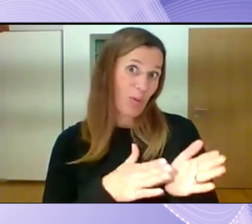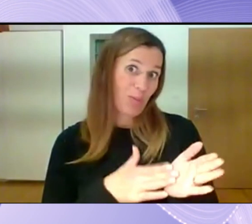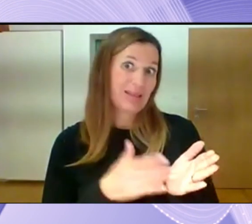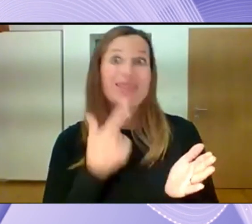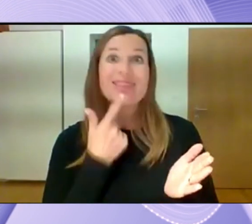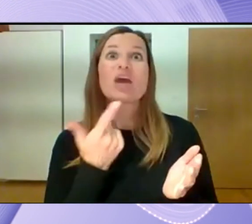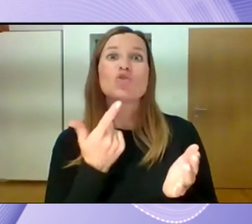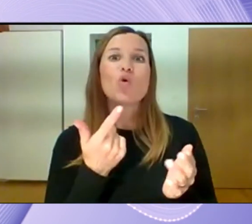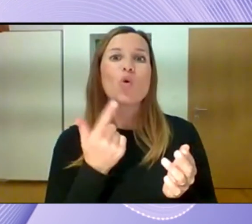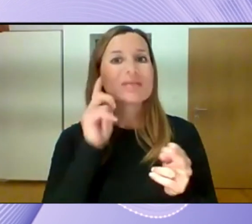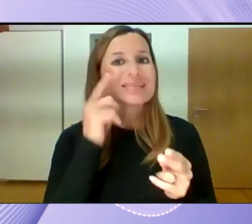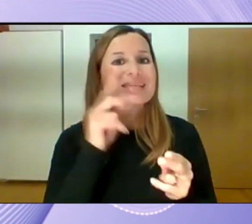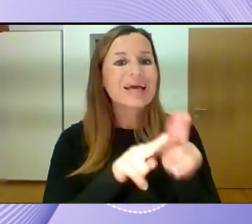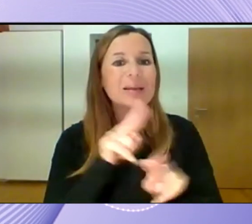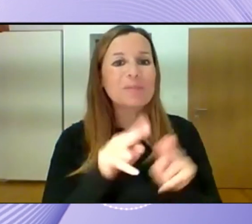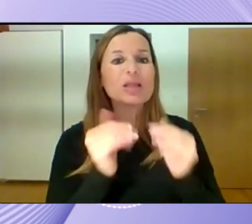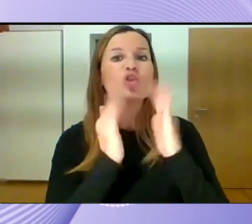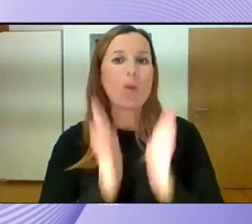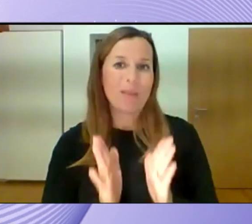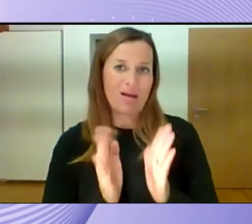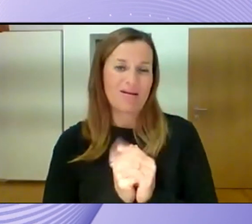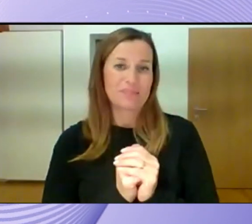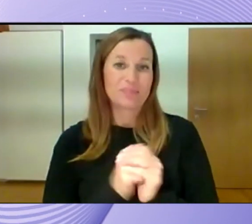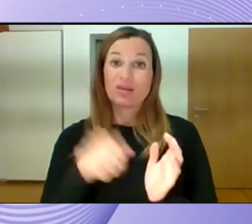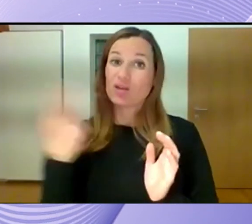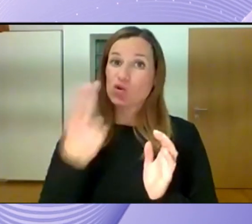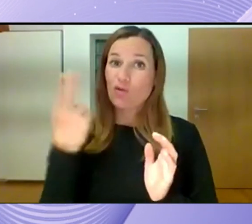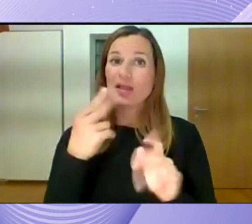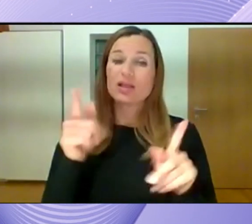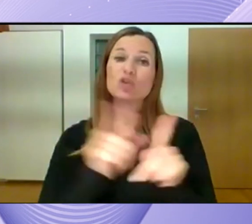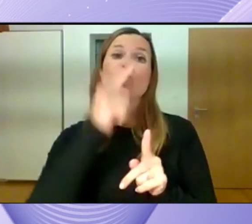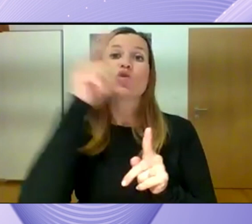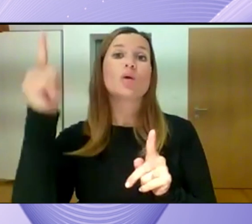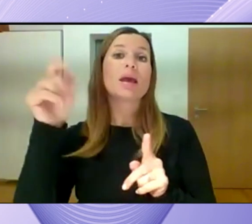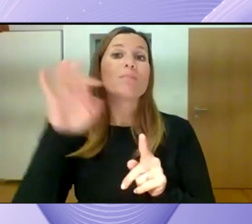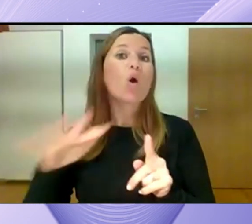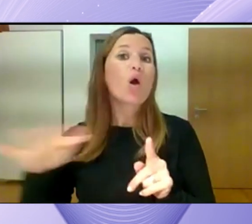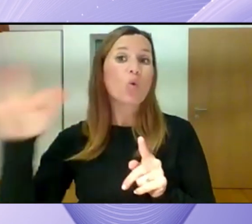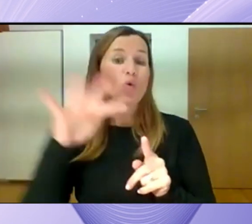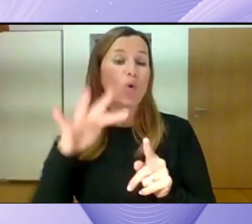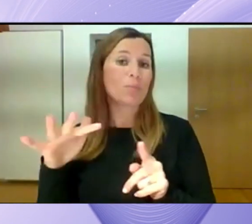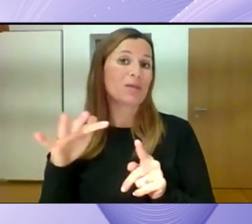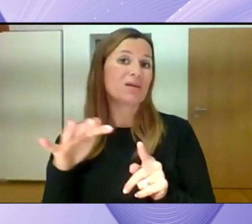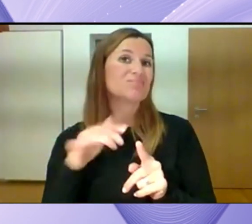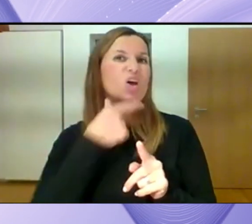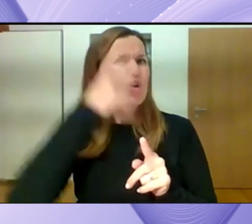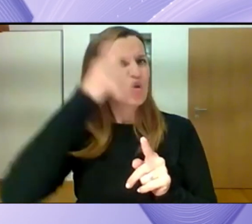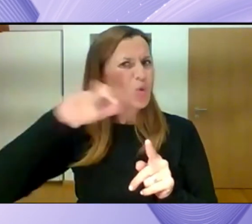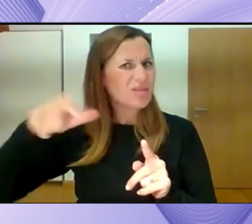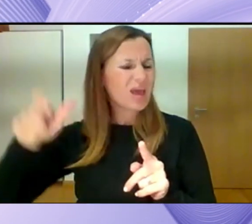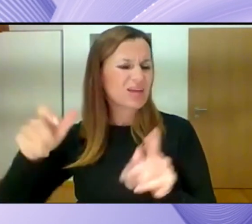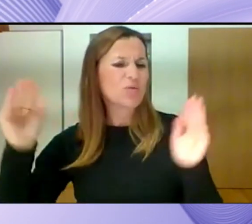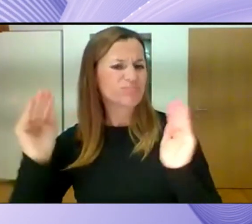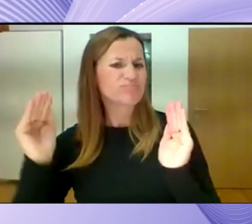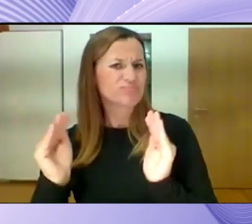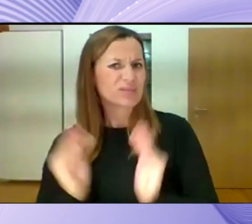skrbi. In v Sloveniji, pa tudi drugje po Evropi, vemo že vsi, da se prebivalstvo stara in nekje